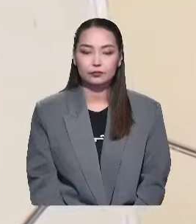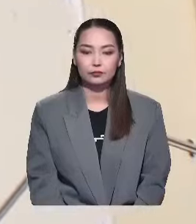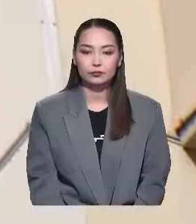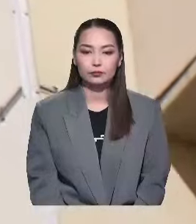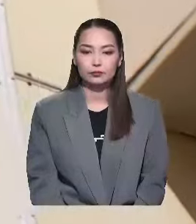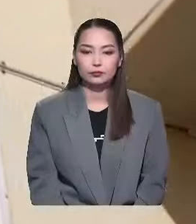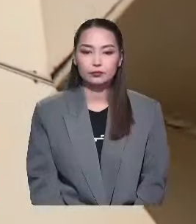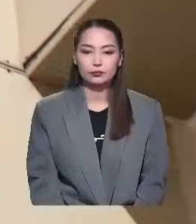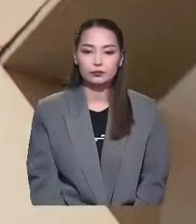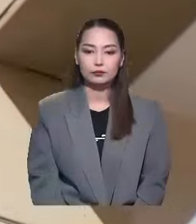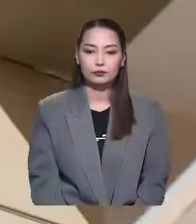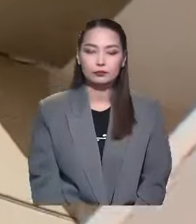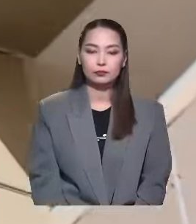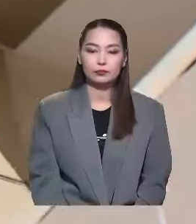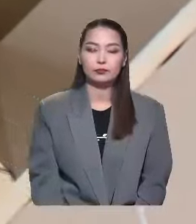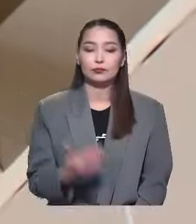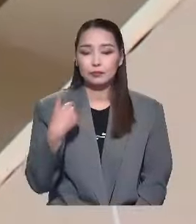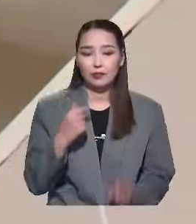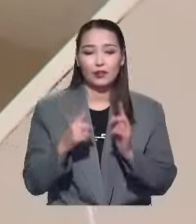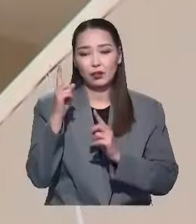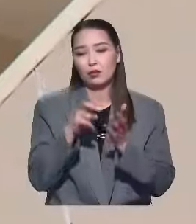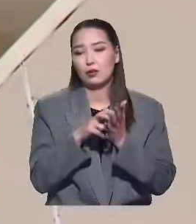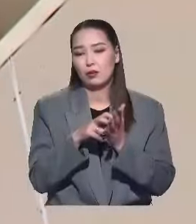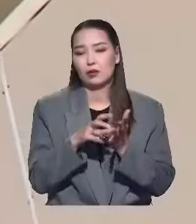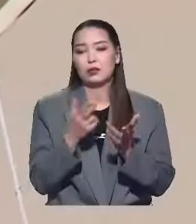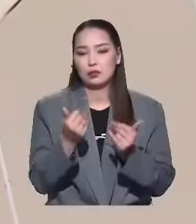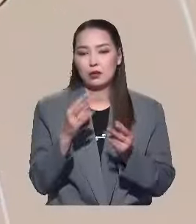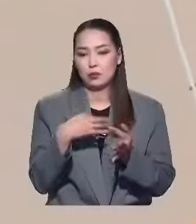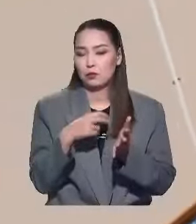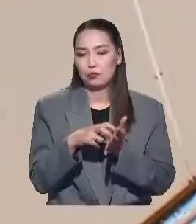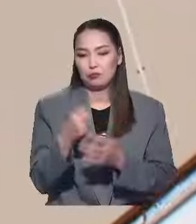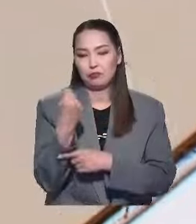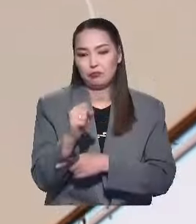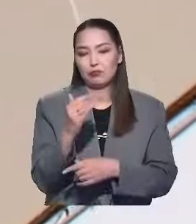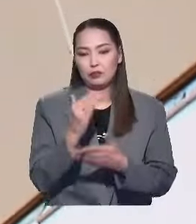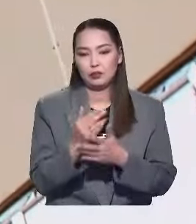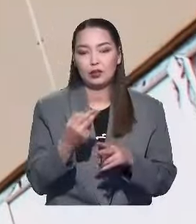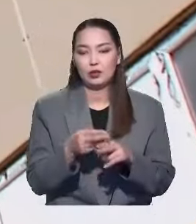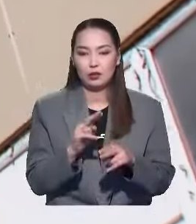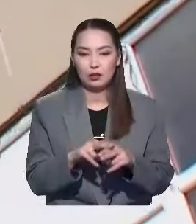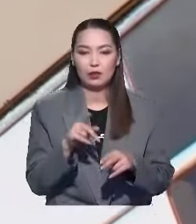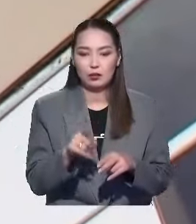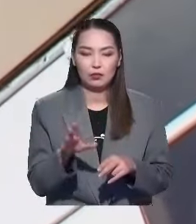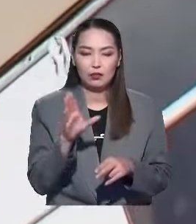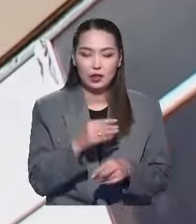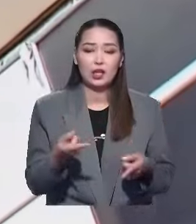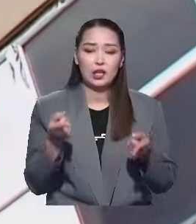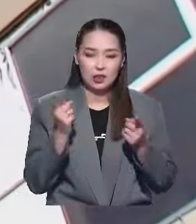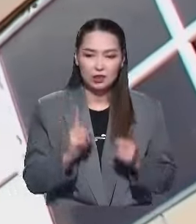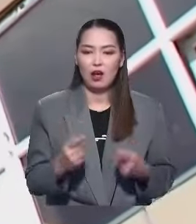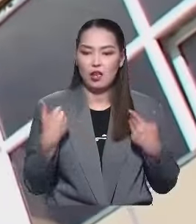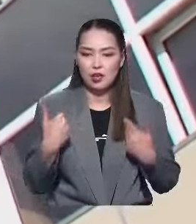Мен негізі биіктен өте қатты қорқам, бірақ бүгін сол қорқынышымды жеңген сияқтымын. Шынымен де бұл жұмыс нағыз ер жүрек